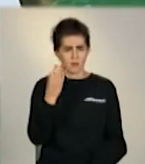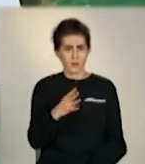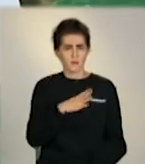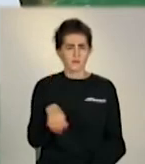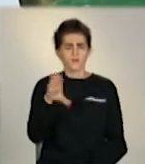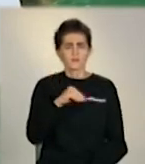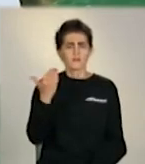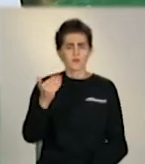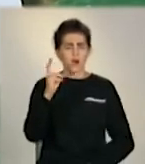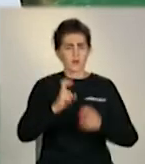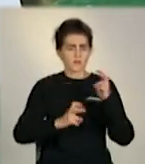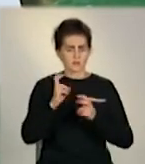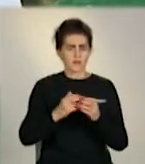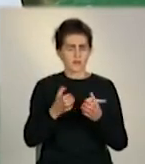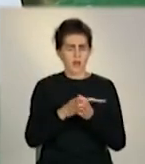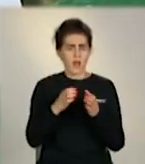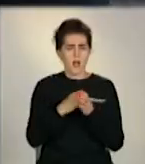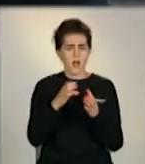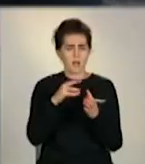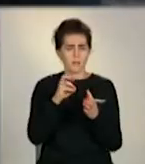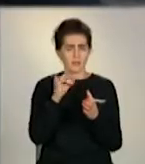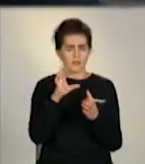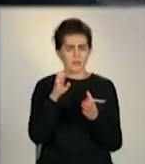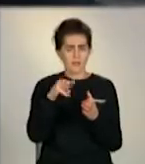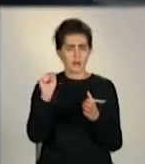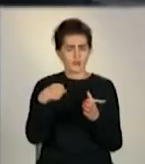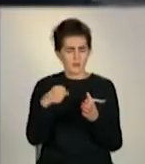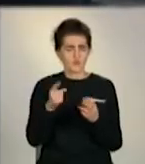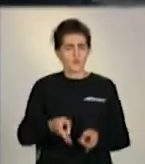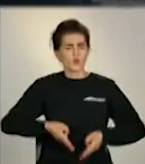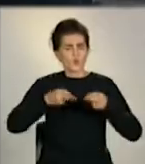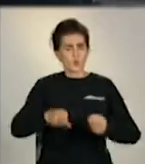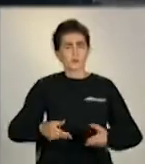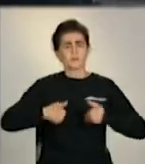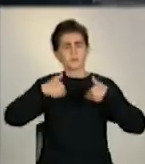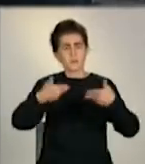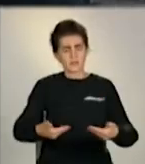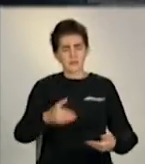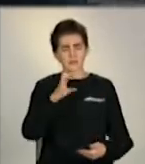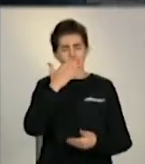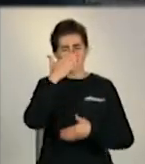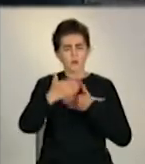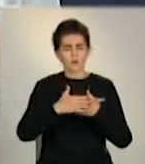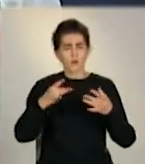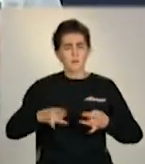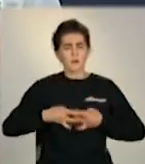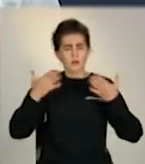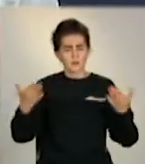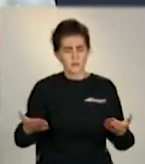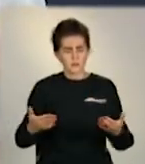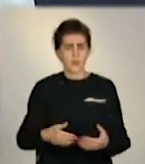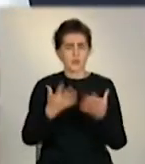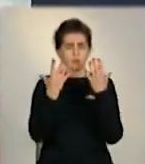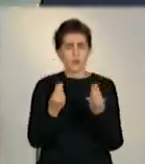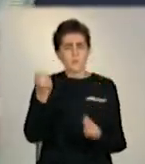представники комбінату «Азовсталь» групи «Метінвест». Ми сьогодні приїхали к вам поздравити з наступаючим праздником,